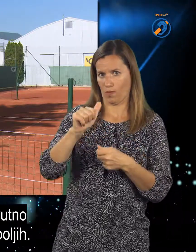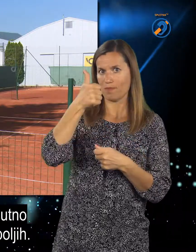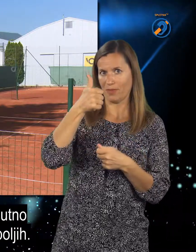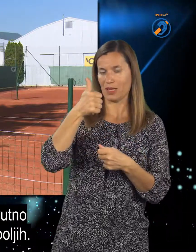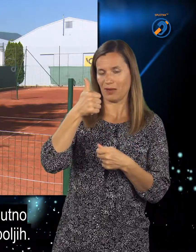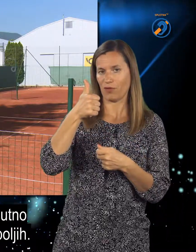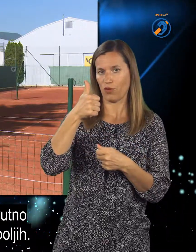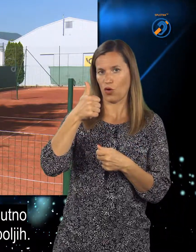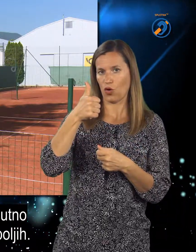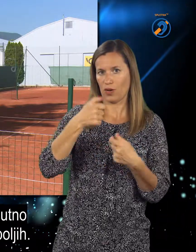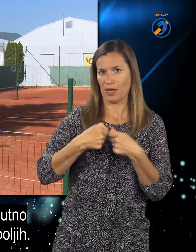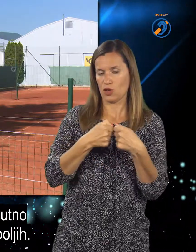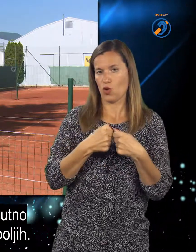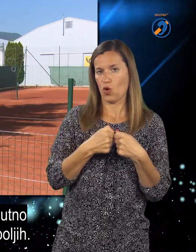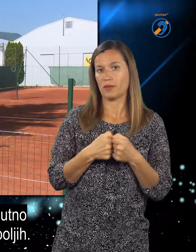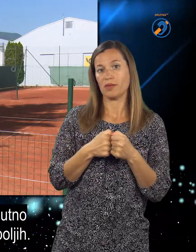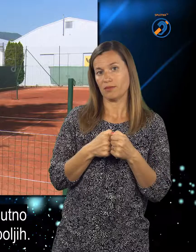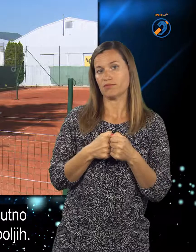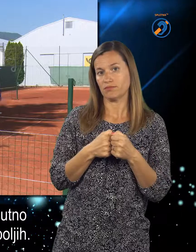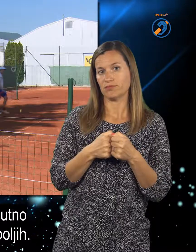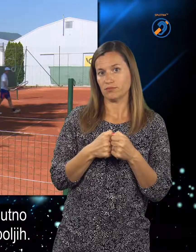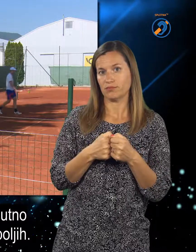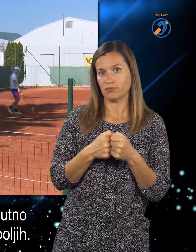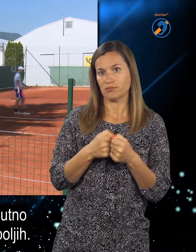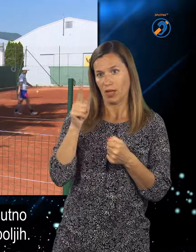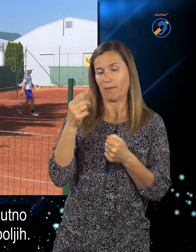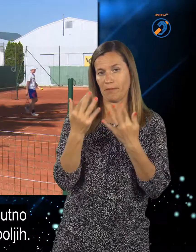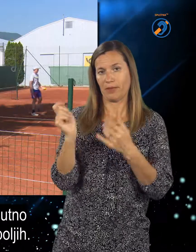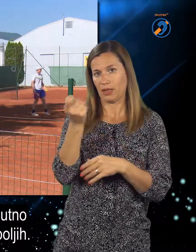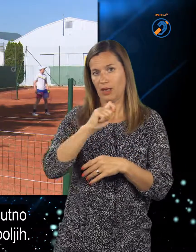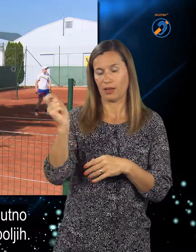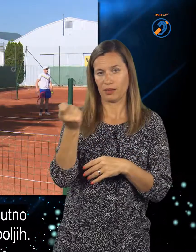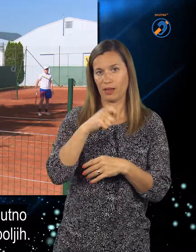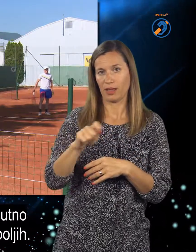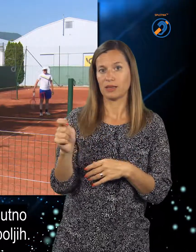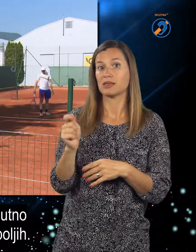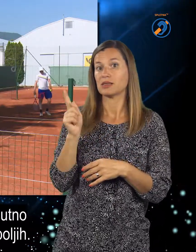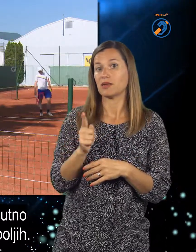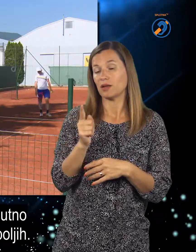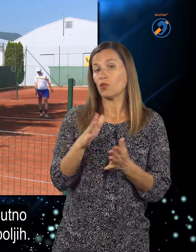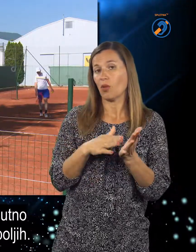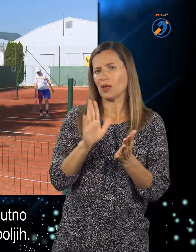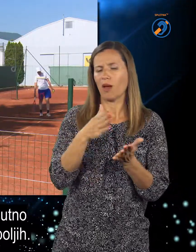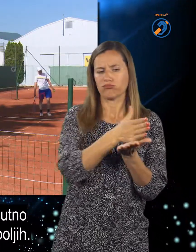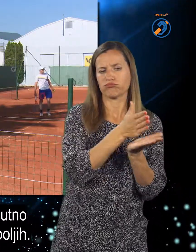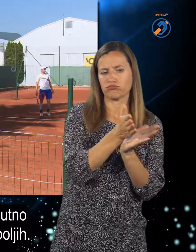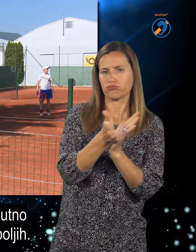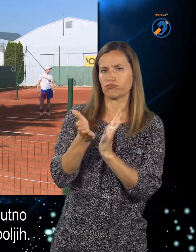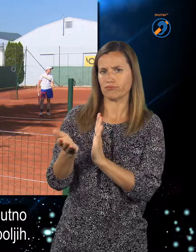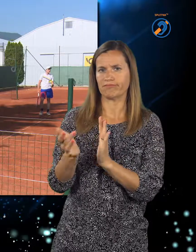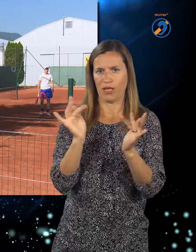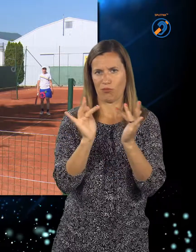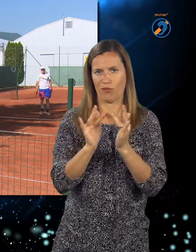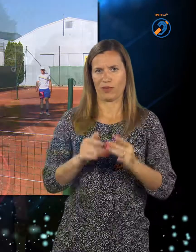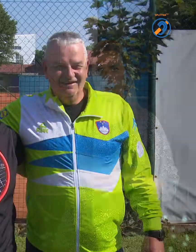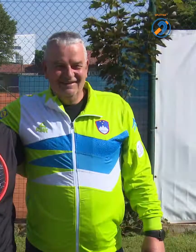prvo, in tam ima tudi tako, da sedaj trenutno se pravi igra na več teh poljih.